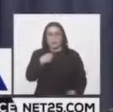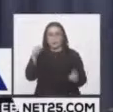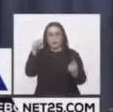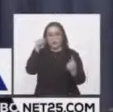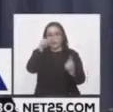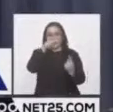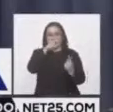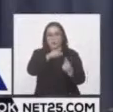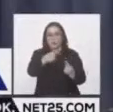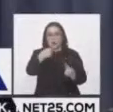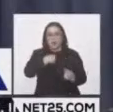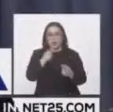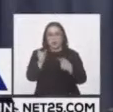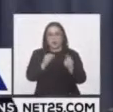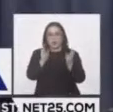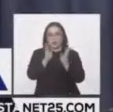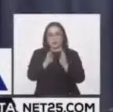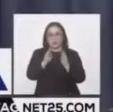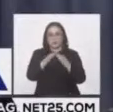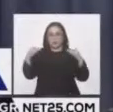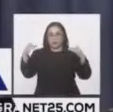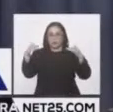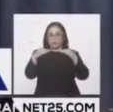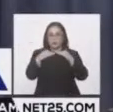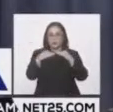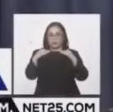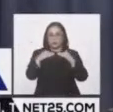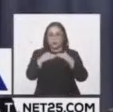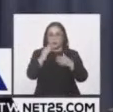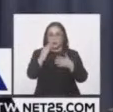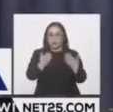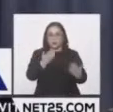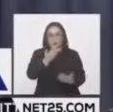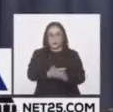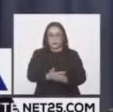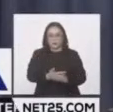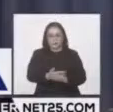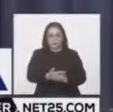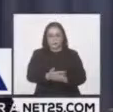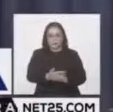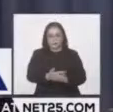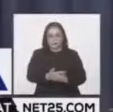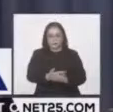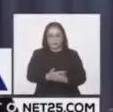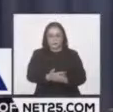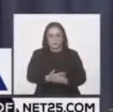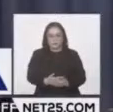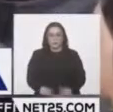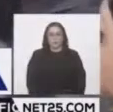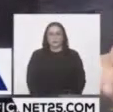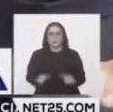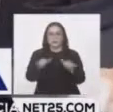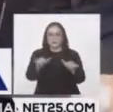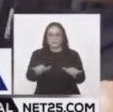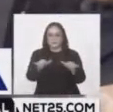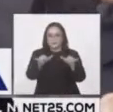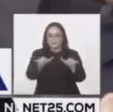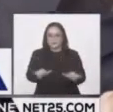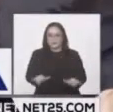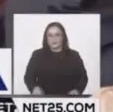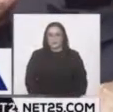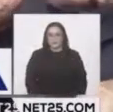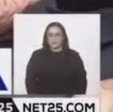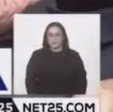naghanda ako ng hearing is to be fair and just to everyone yun lang akin ko